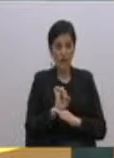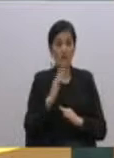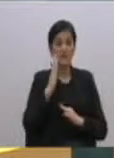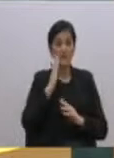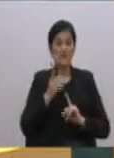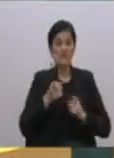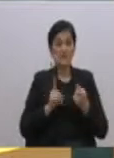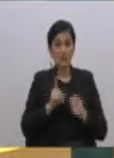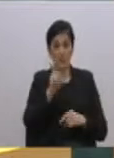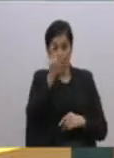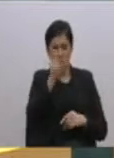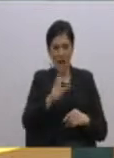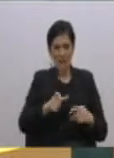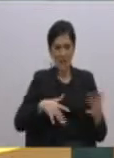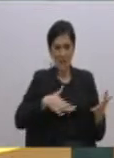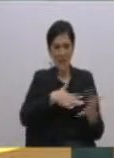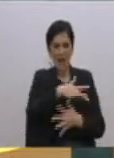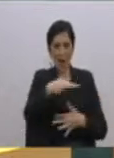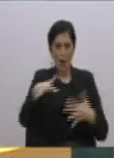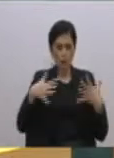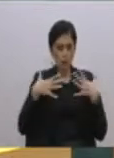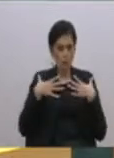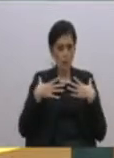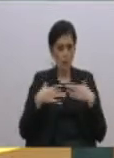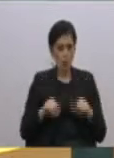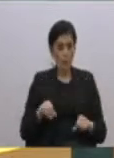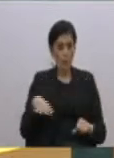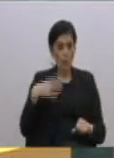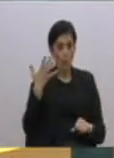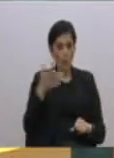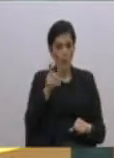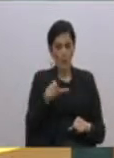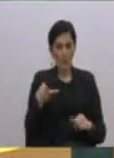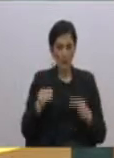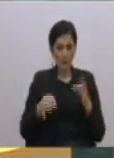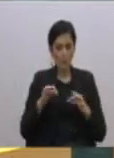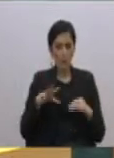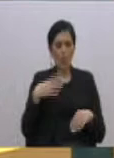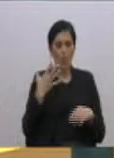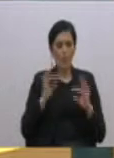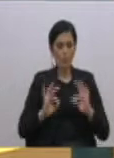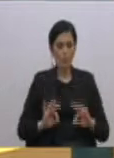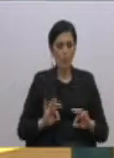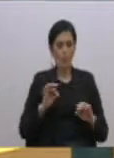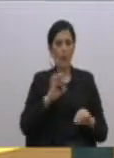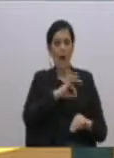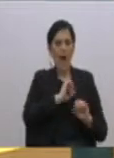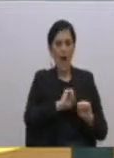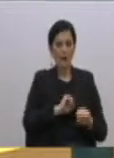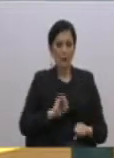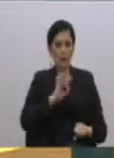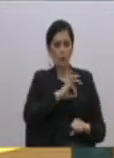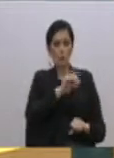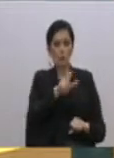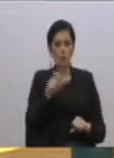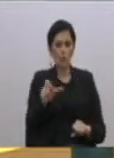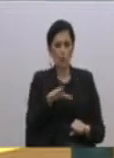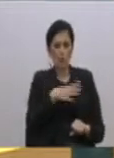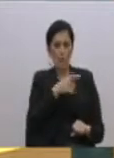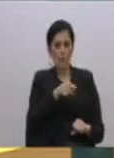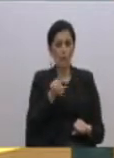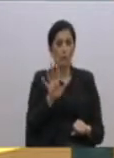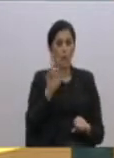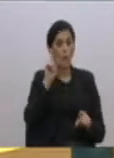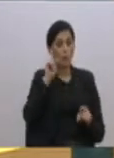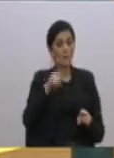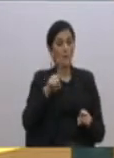რომ ადამიანებს ქაოსი მობეზრდათ, ყოფილმა მოსამართლეებმა, ყოფილმა პროკურორებმა, ყოფილმა ადვოკატებმა, ყოფილმა იურისტებმა ზოგადად, რომელმაც მხოლოდ ისიცოდნენ,